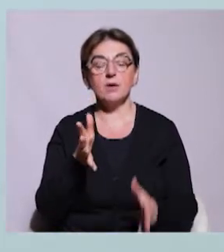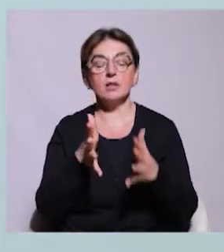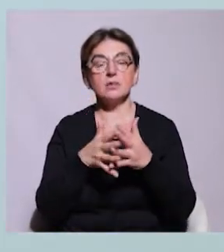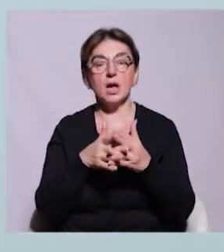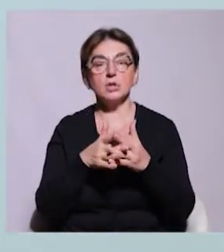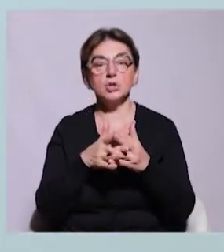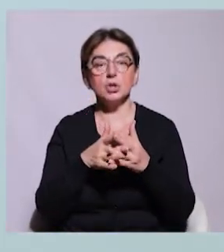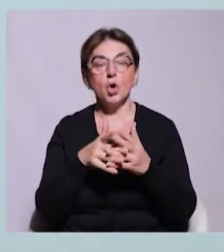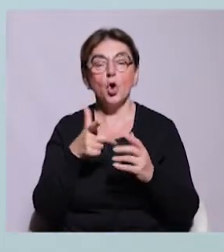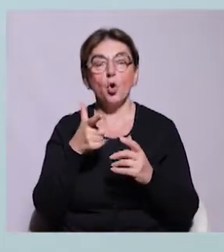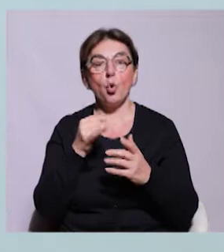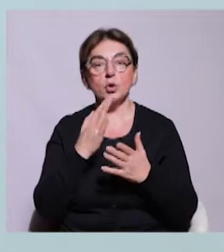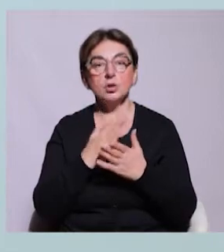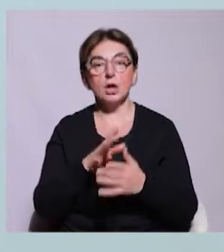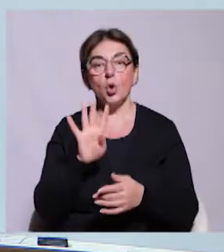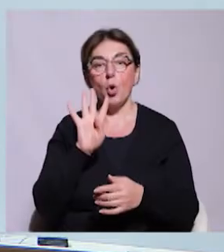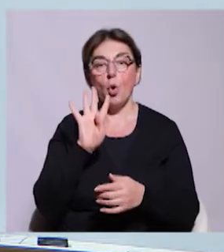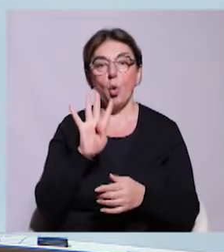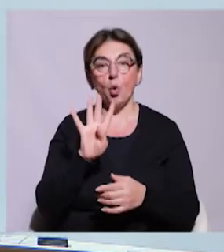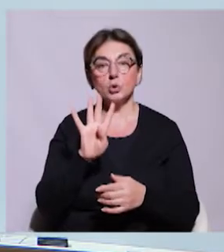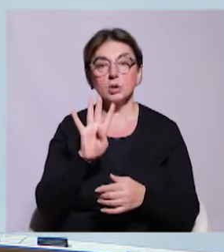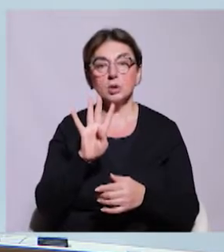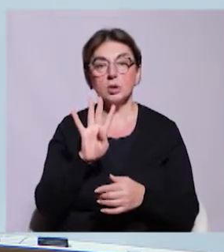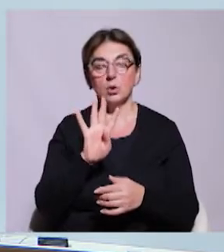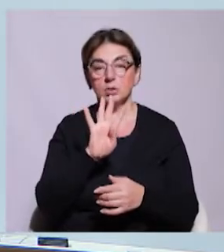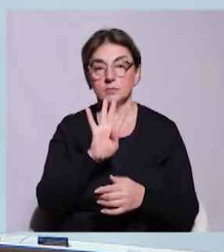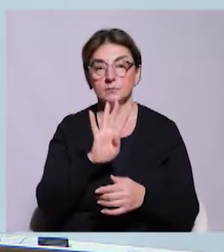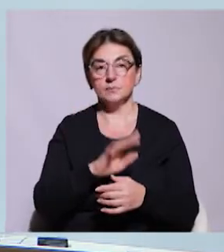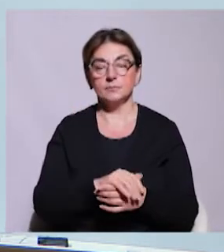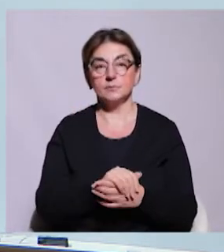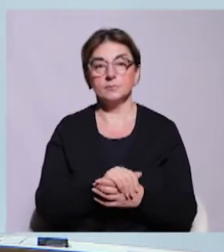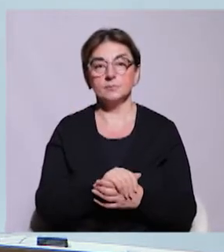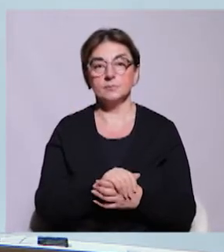პირველ ნაერთში გოგირდი არის 4 ვალენტიანი ბუნების.